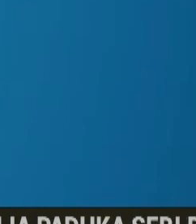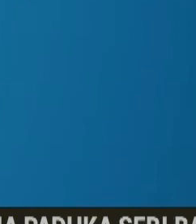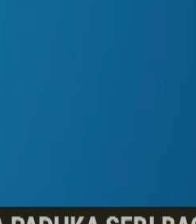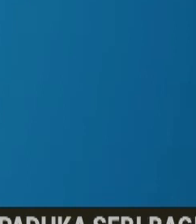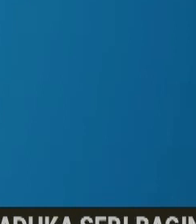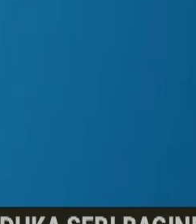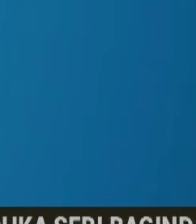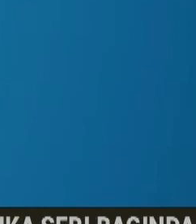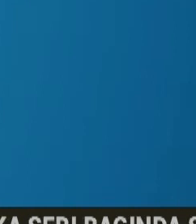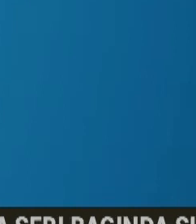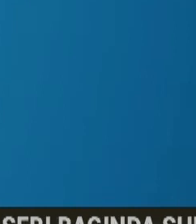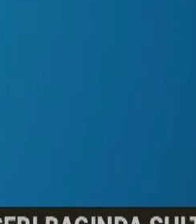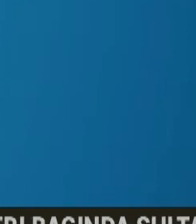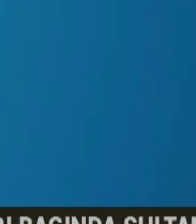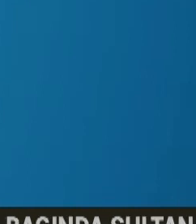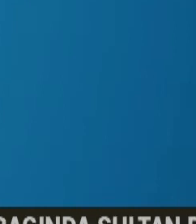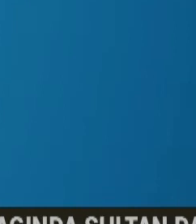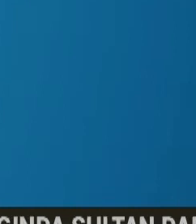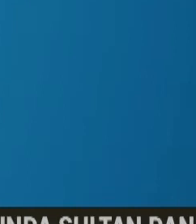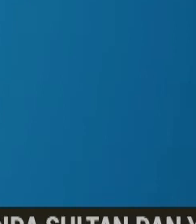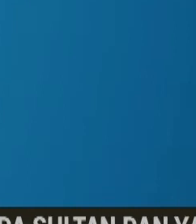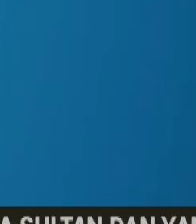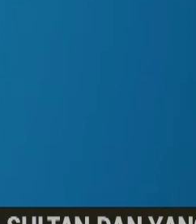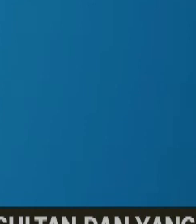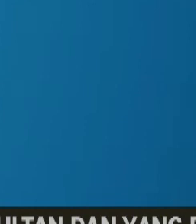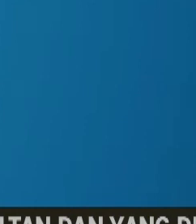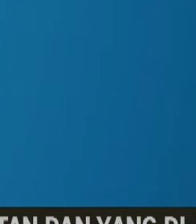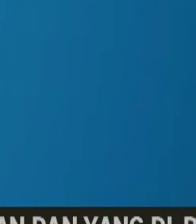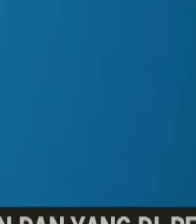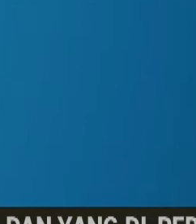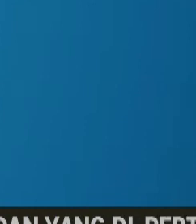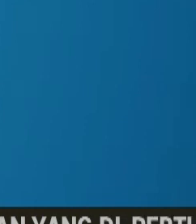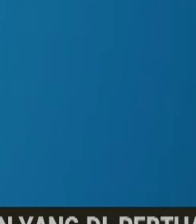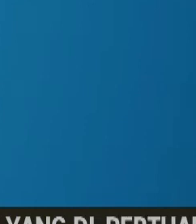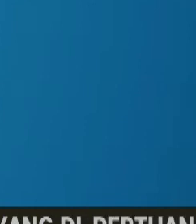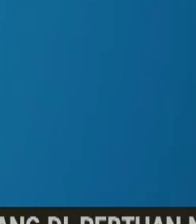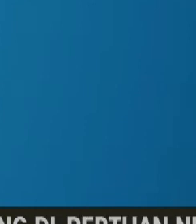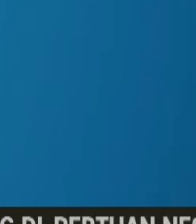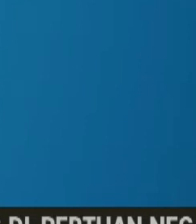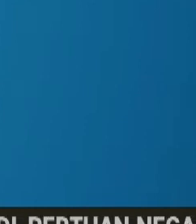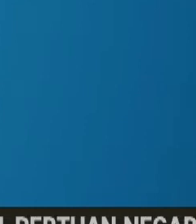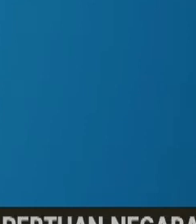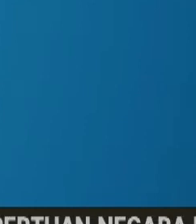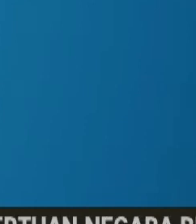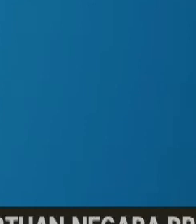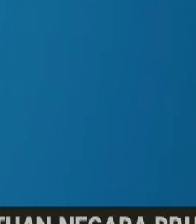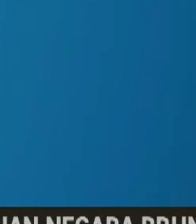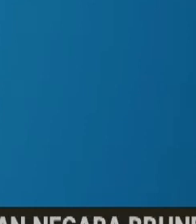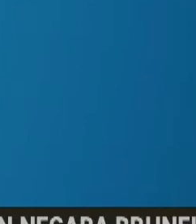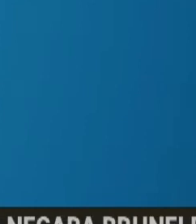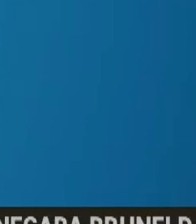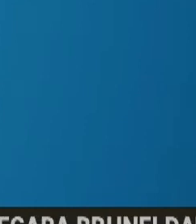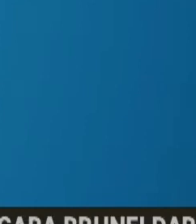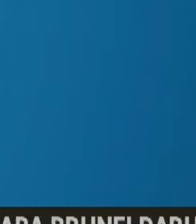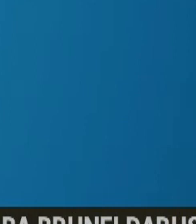SWT agar rakyat dan negara Palestin diberikan keselamatan oleh Allah SWT serta mendapat kemenangan